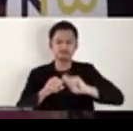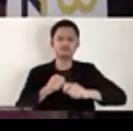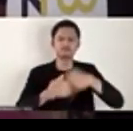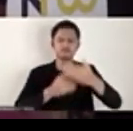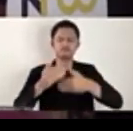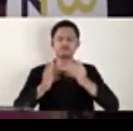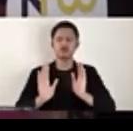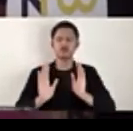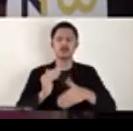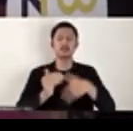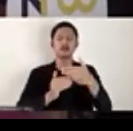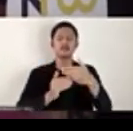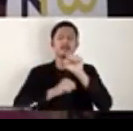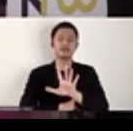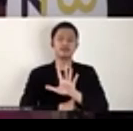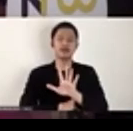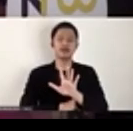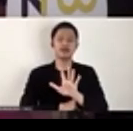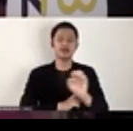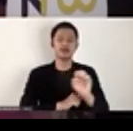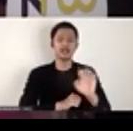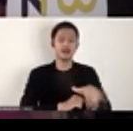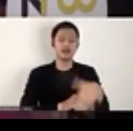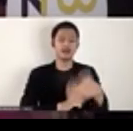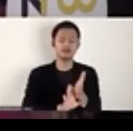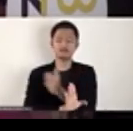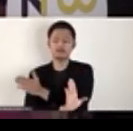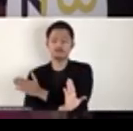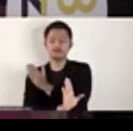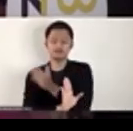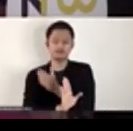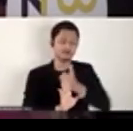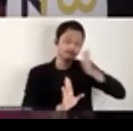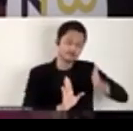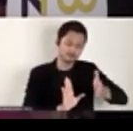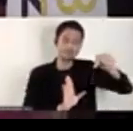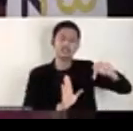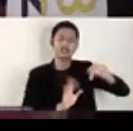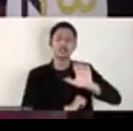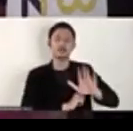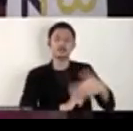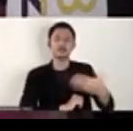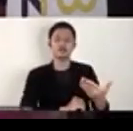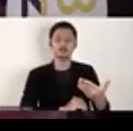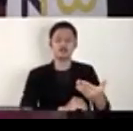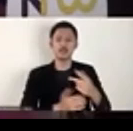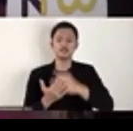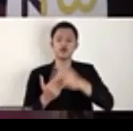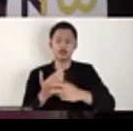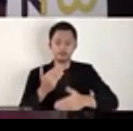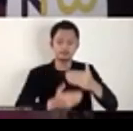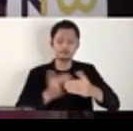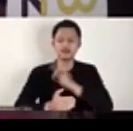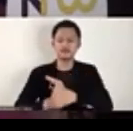gitu jadi artinya sudah berjalan selama lima tahun dan so far hasil-hasil pelaksanaan programnya berjalan efektif